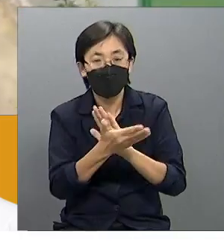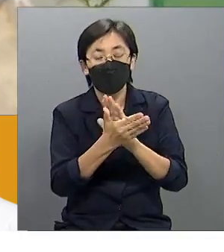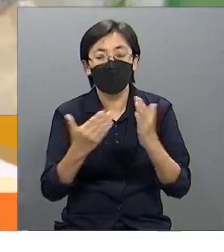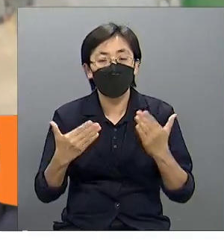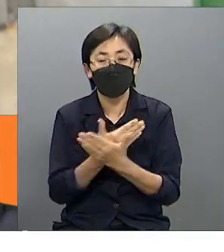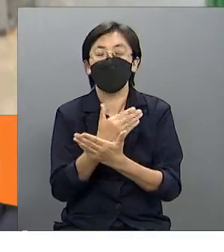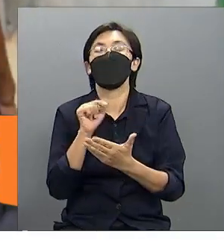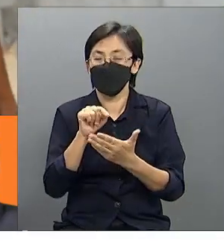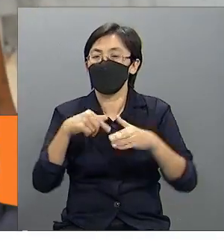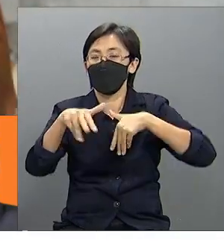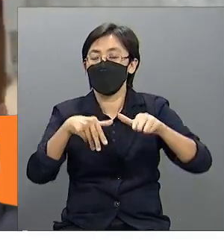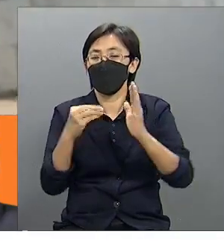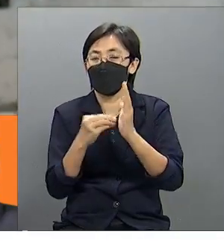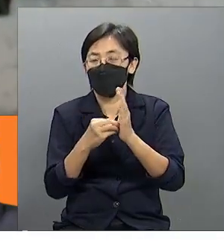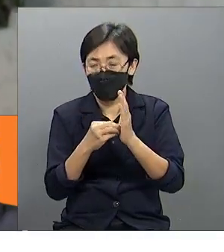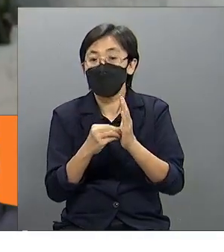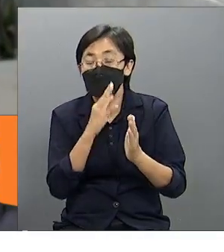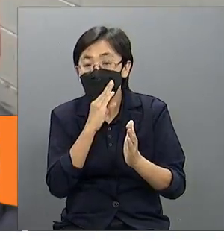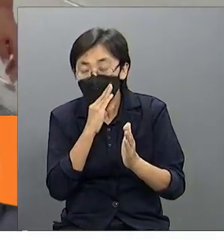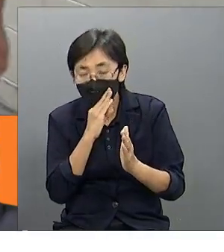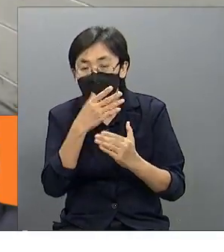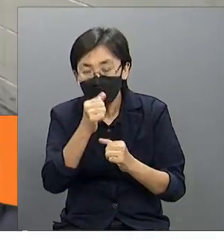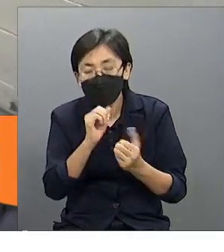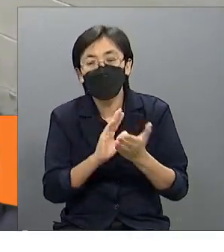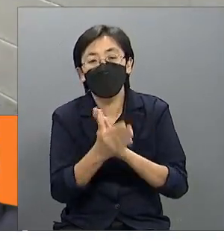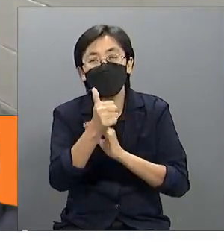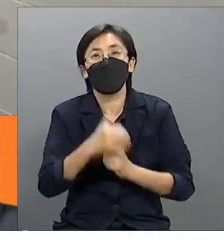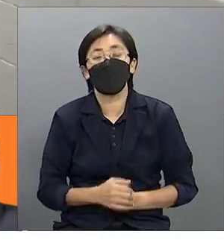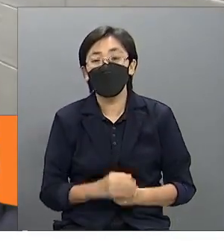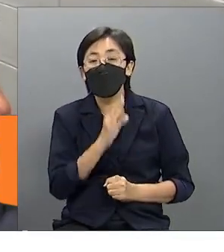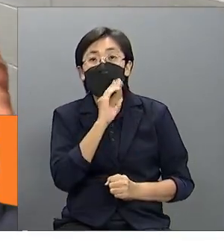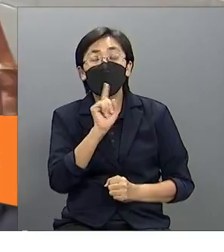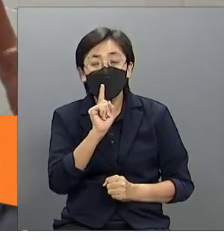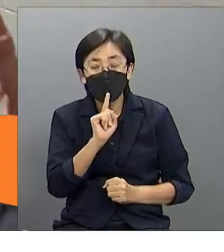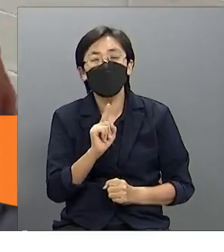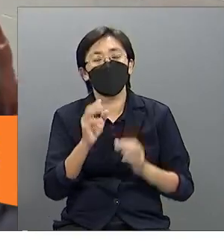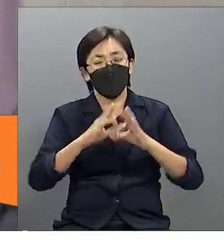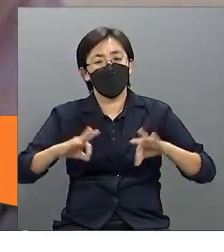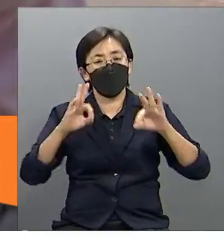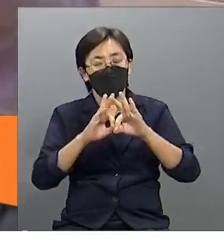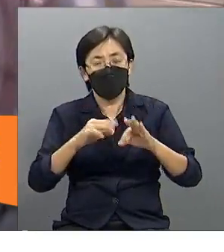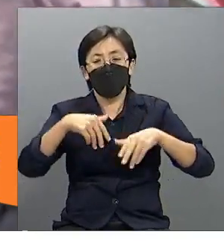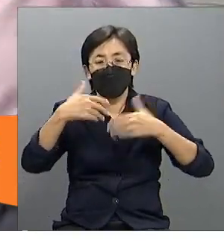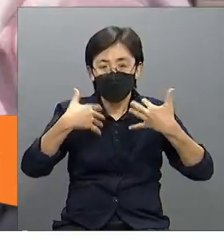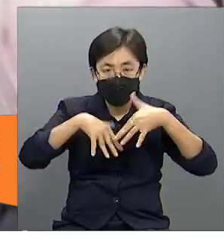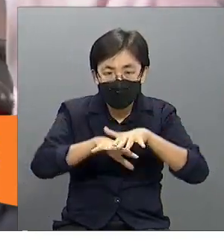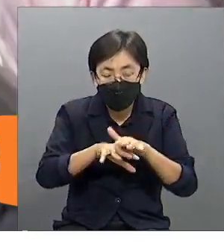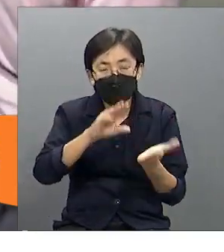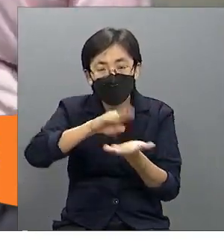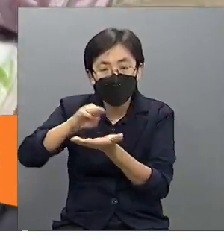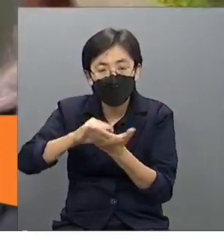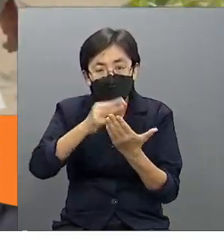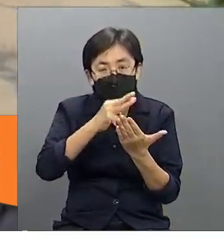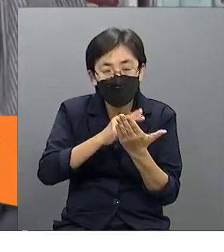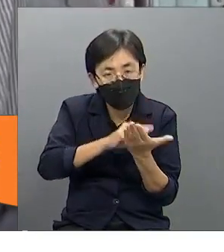ยเชื่อว่าการพัฒนานโยบายแบบใหม่นี่ต้องใช้กระบวนการมีส่วนร่วมแล้วก็ใช้ข้อมูลทางวิชาการมาประกอบกันด้วยนะคะดร.